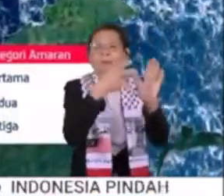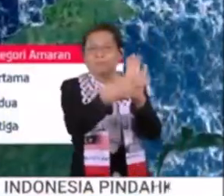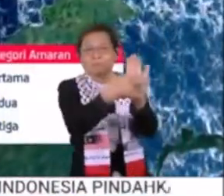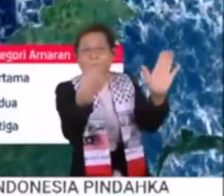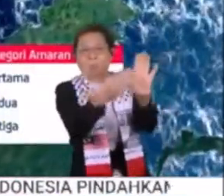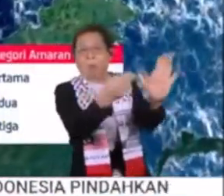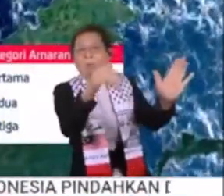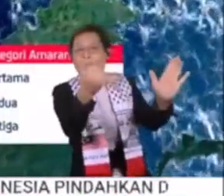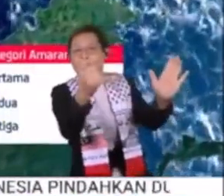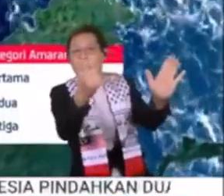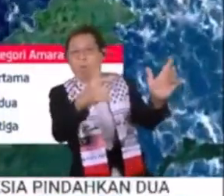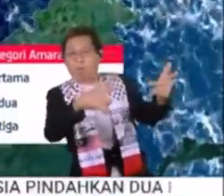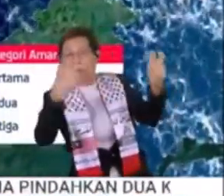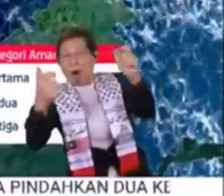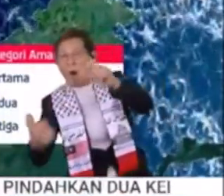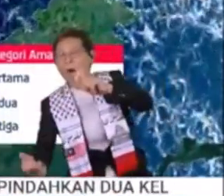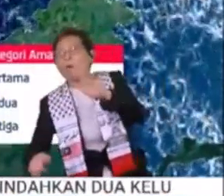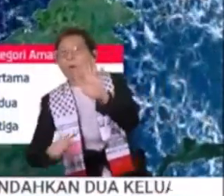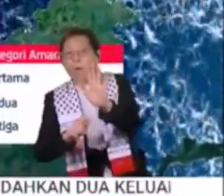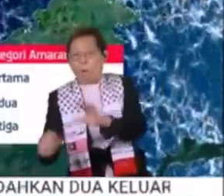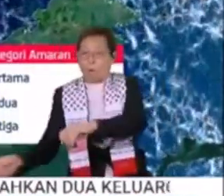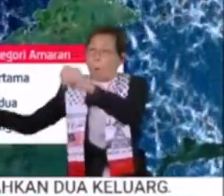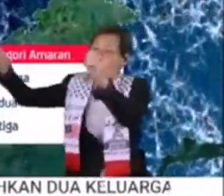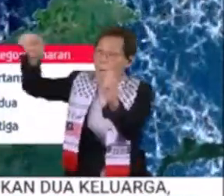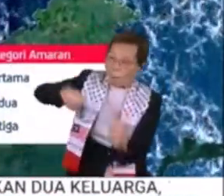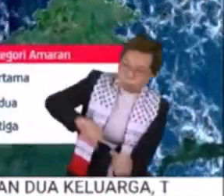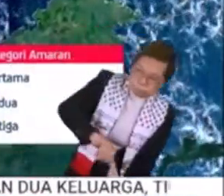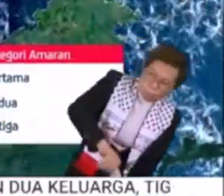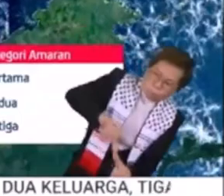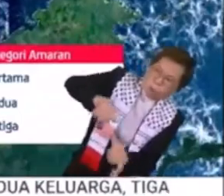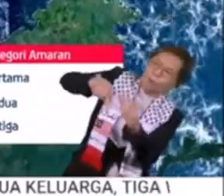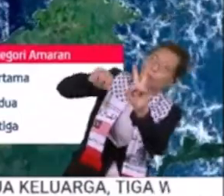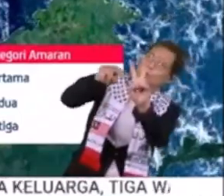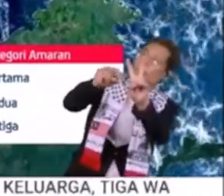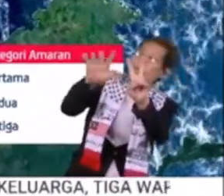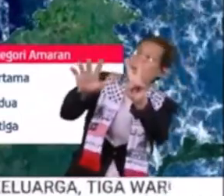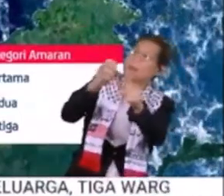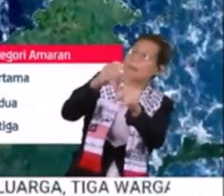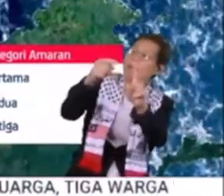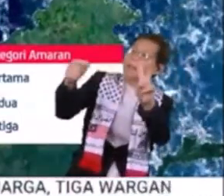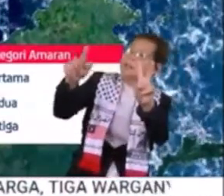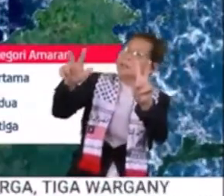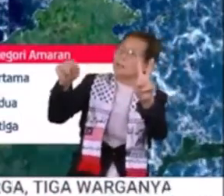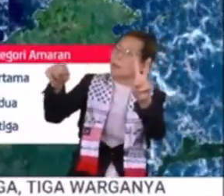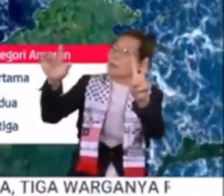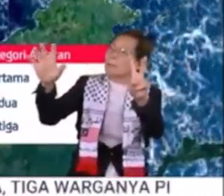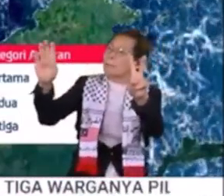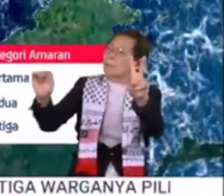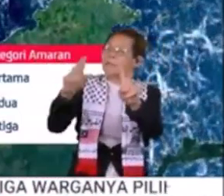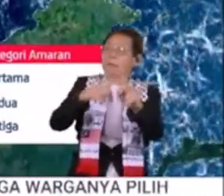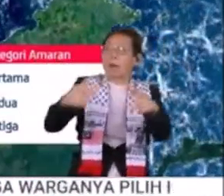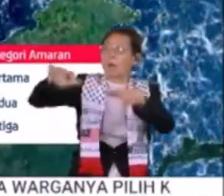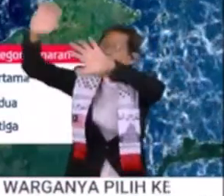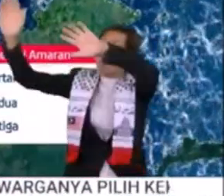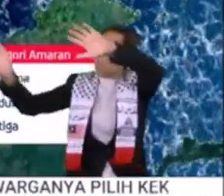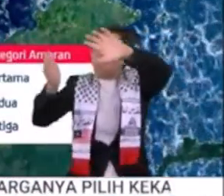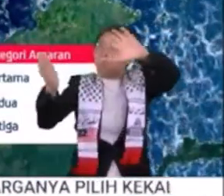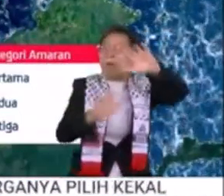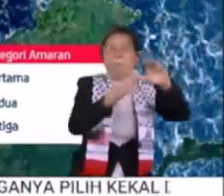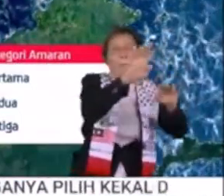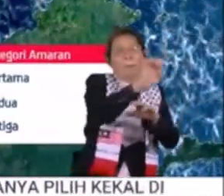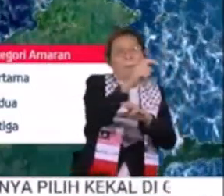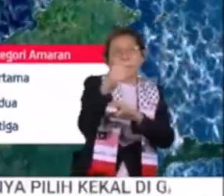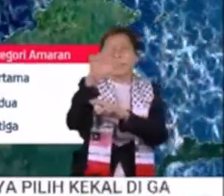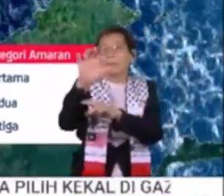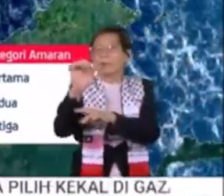kuning dengan kelajuan ombak dengan ketinggian ombak antara 2.5 ke 3.5 meter serta kelajuan angin antara 40 ke